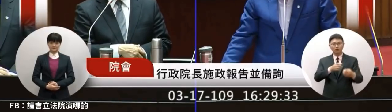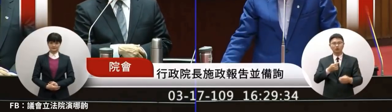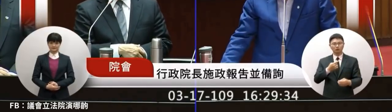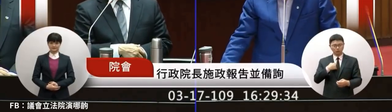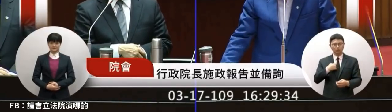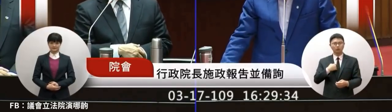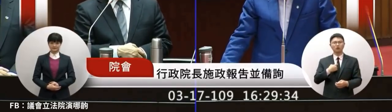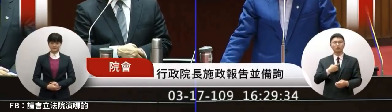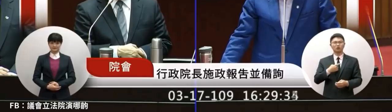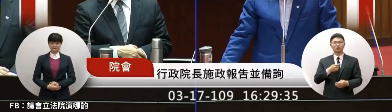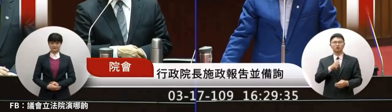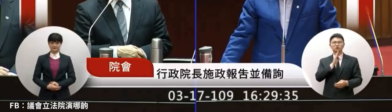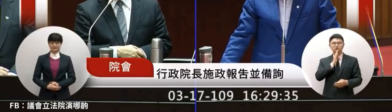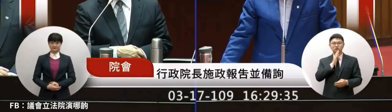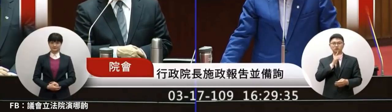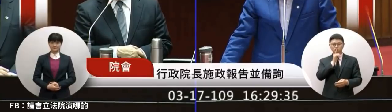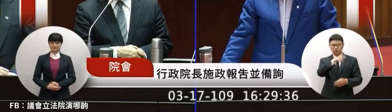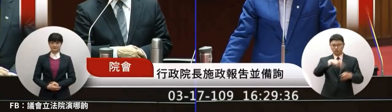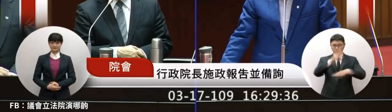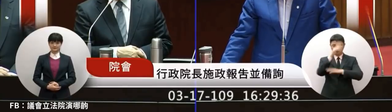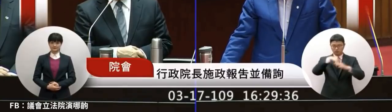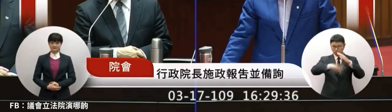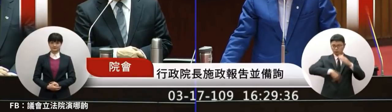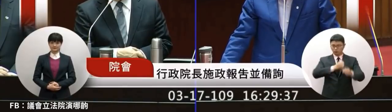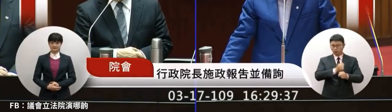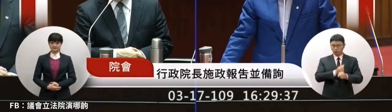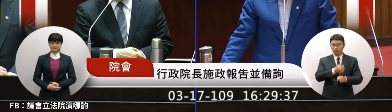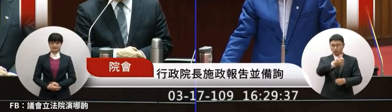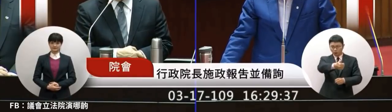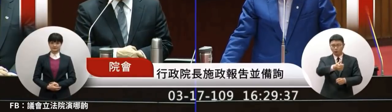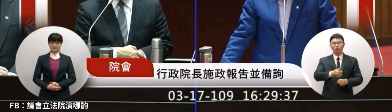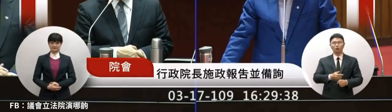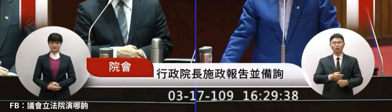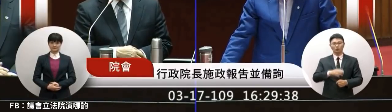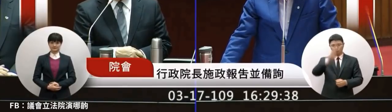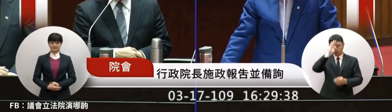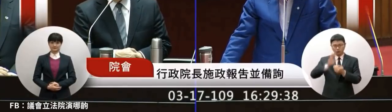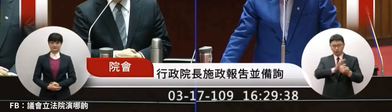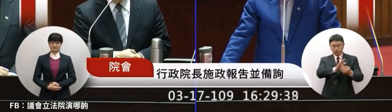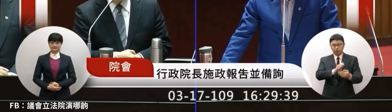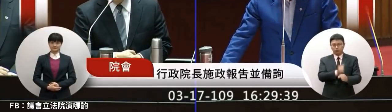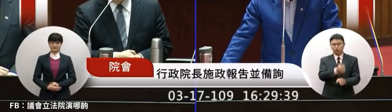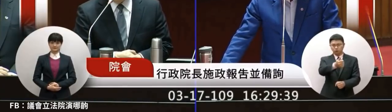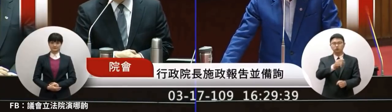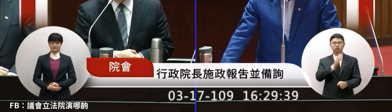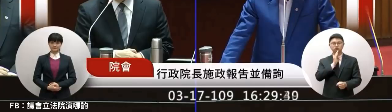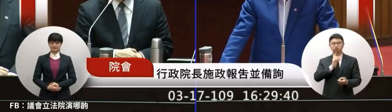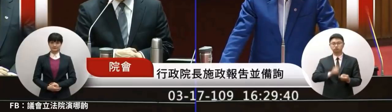定你们行政院全体一致对这次防疫的努力了哈。我想